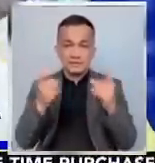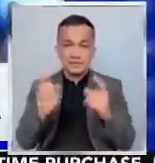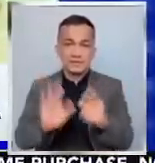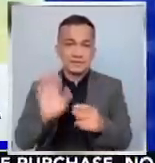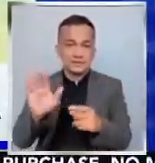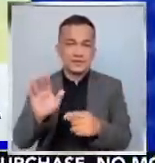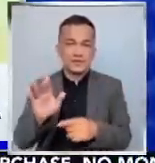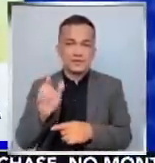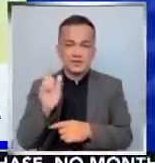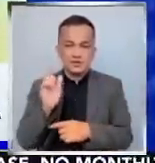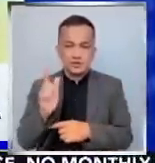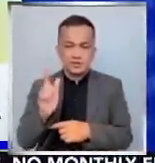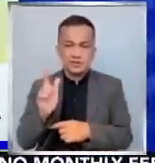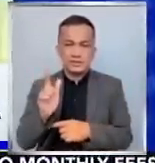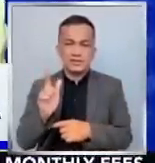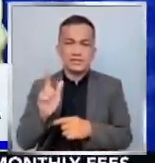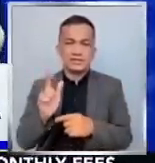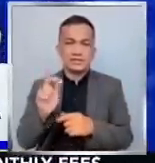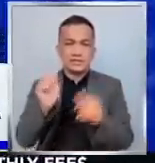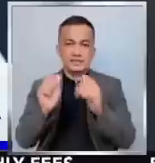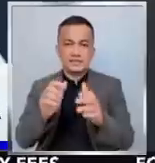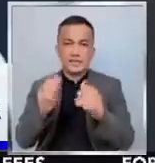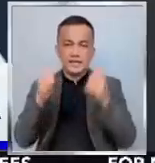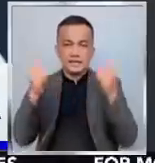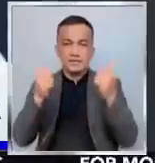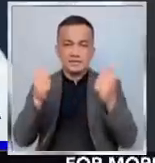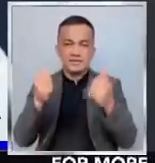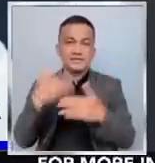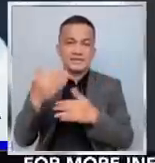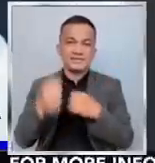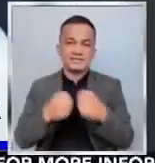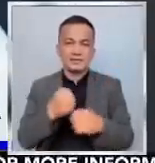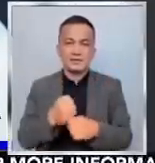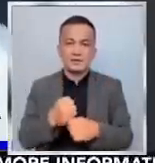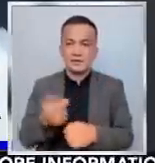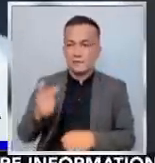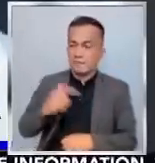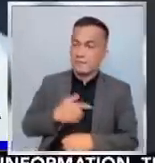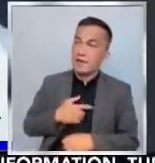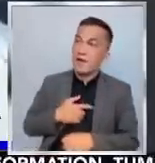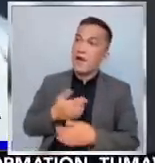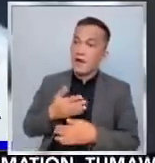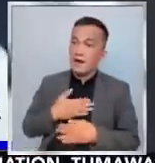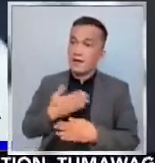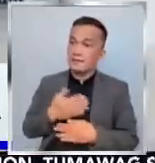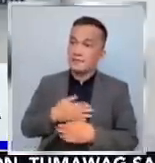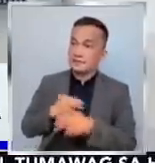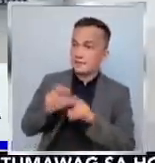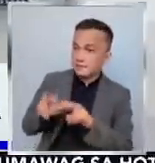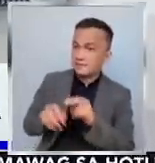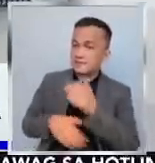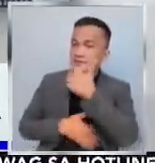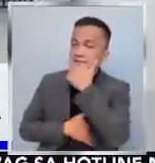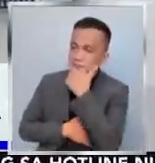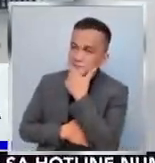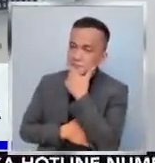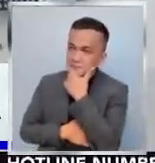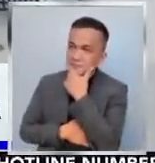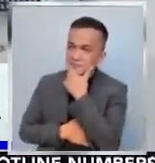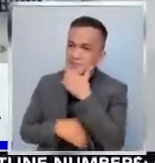showbiz anniversary next year. So I'm happy na unti-unti nang nakikita ko na yung result ng